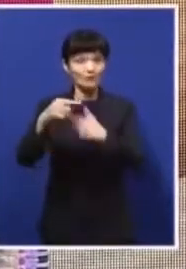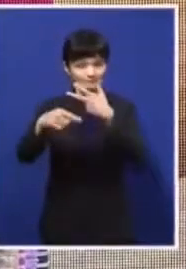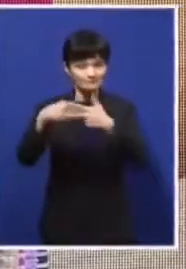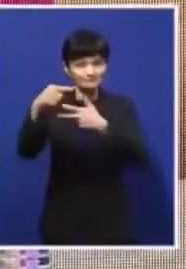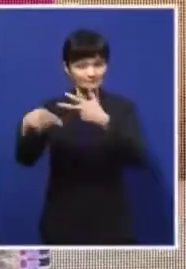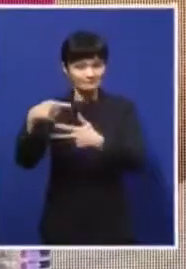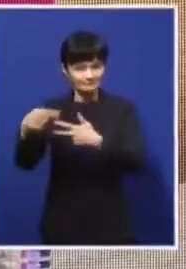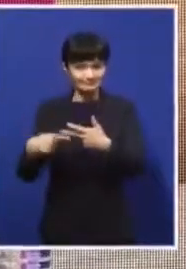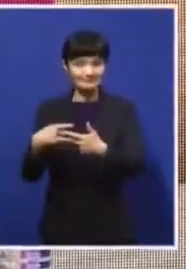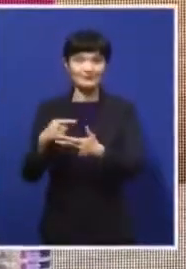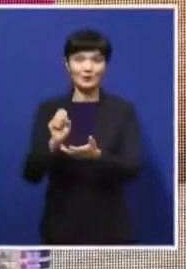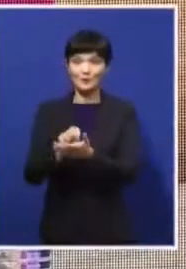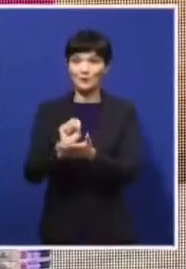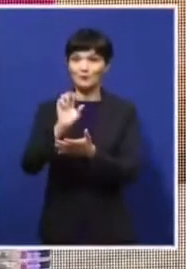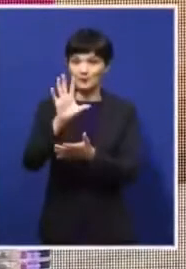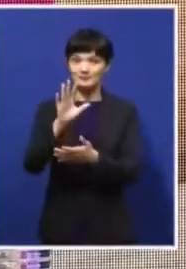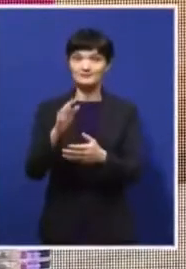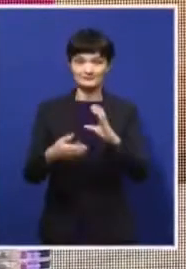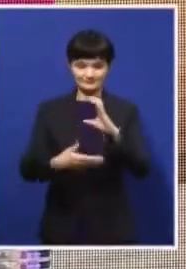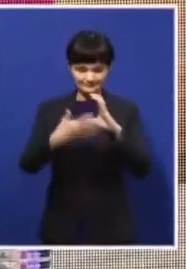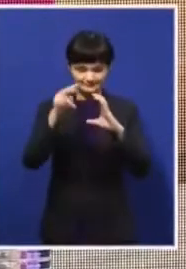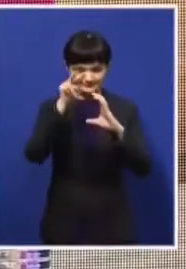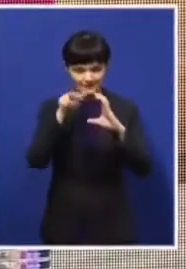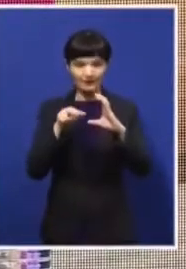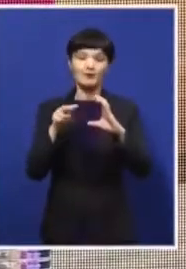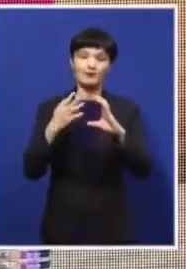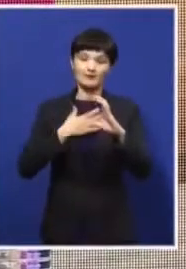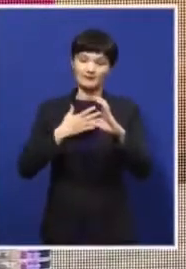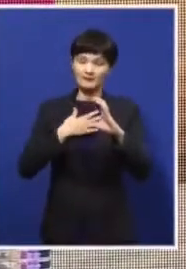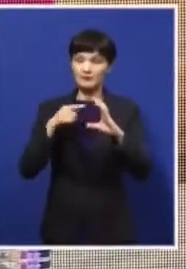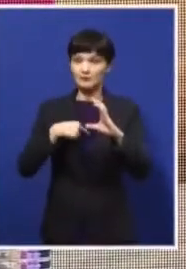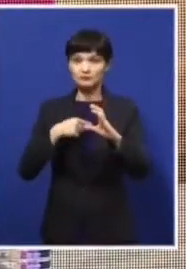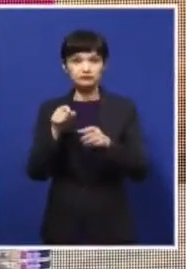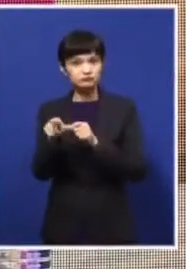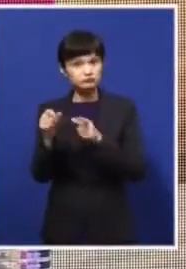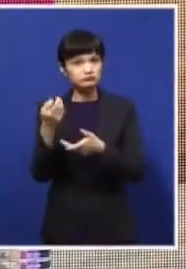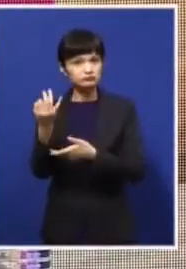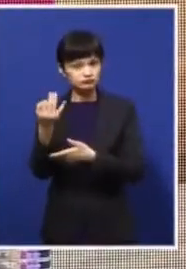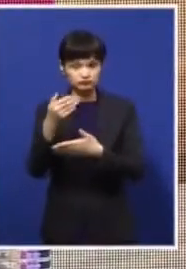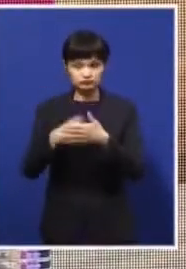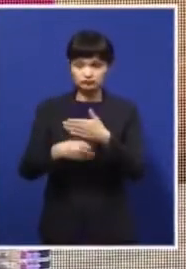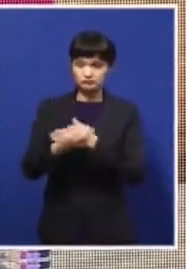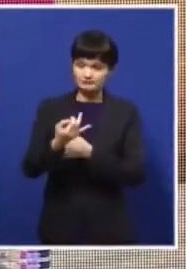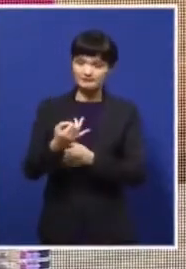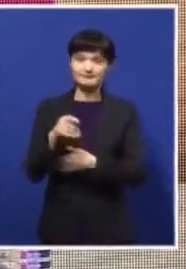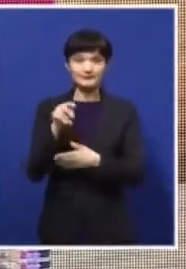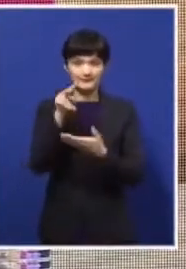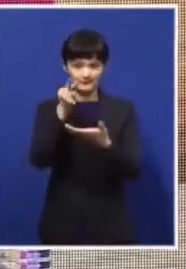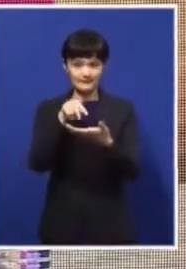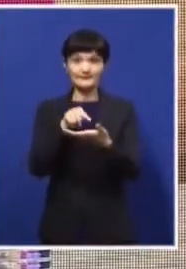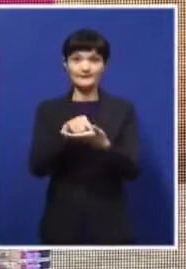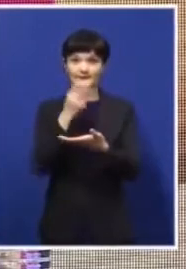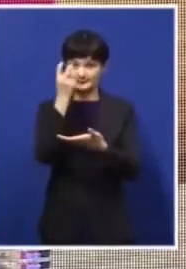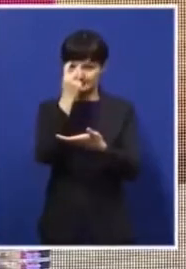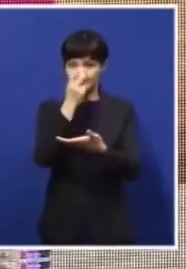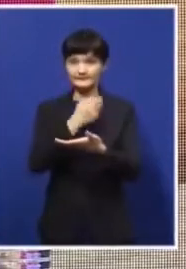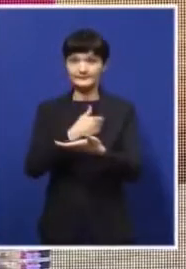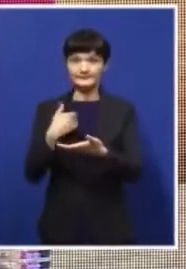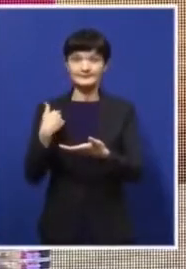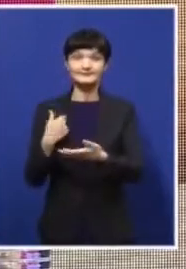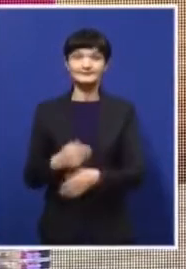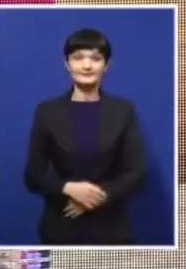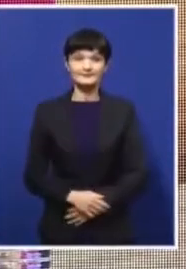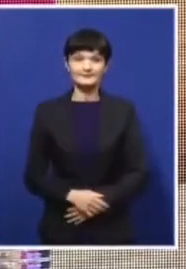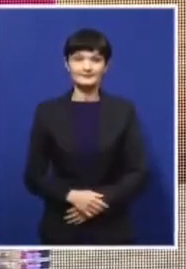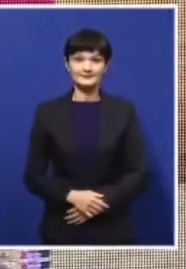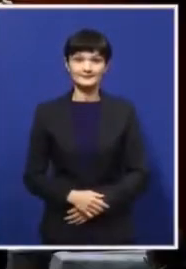周的部分可能就是可以看到相关，你可以查询你需要的地方，所以这个部分也跟大家做一个补充。谢谢。